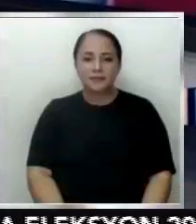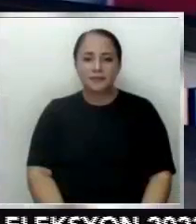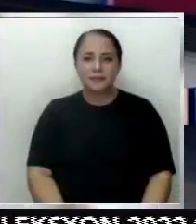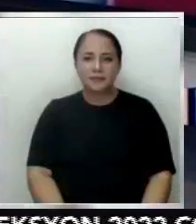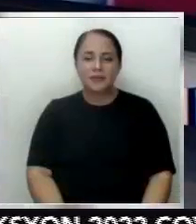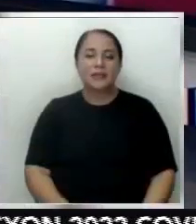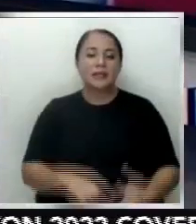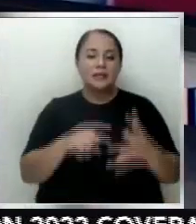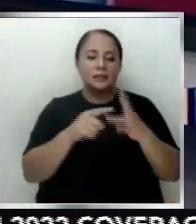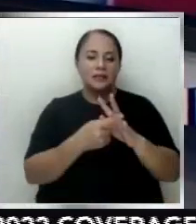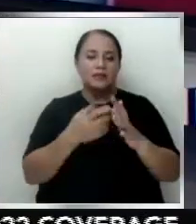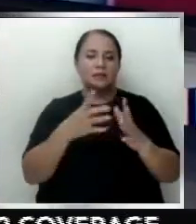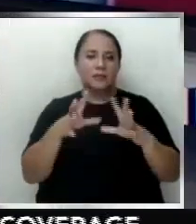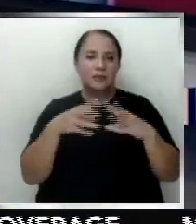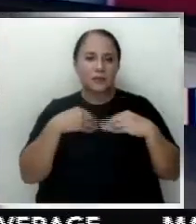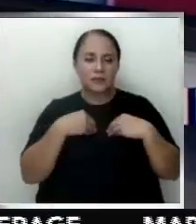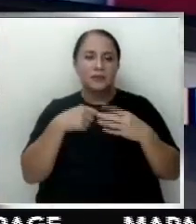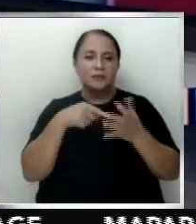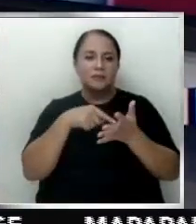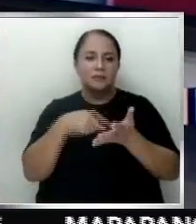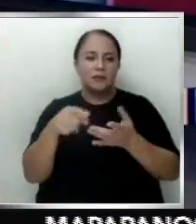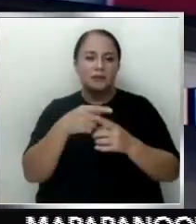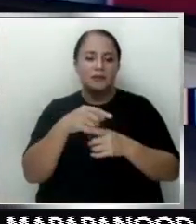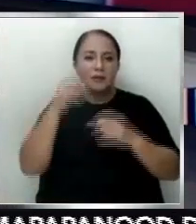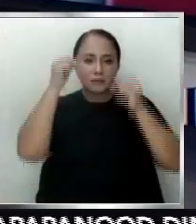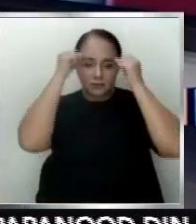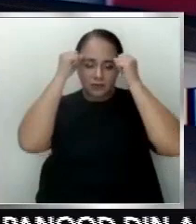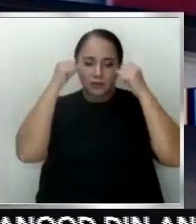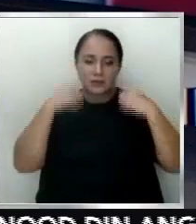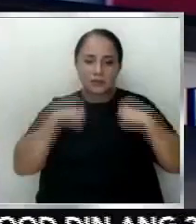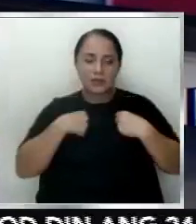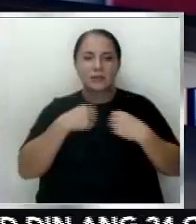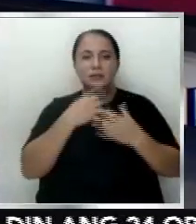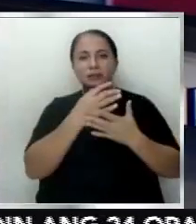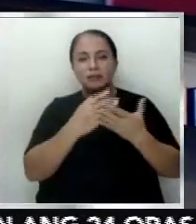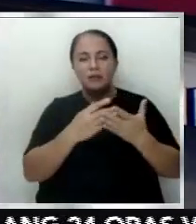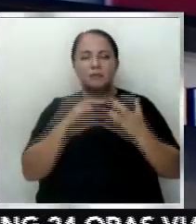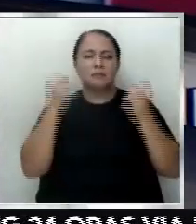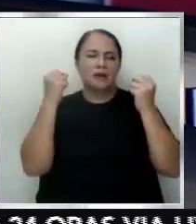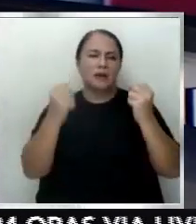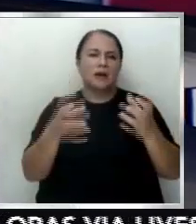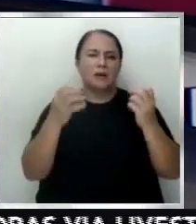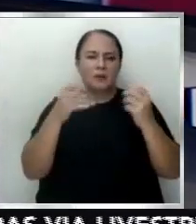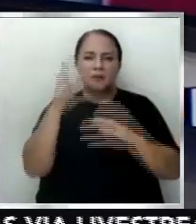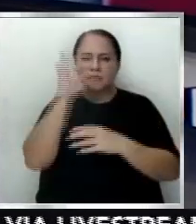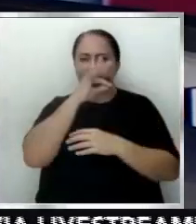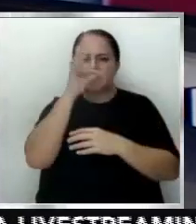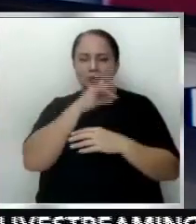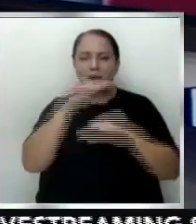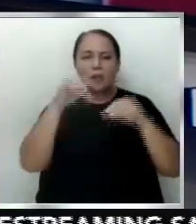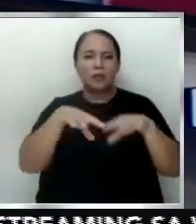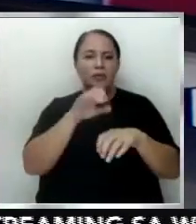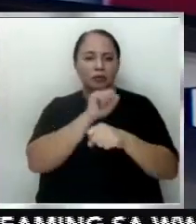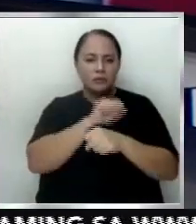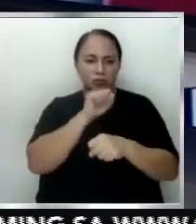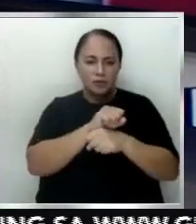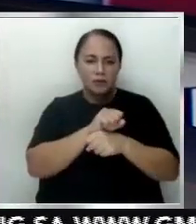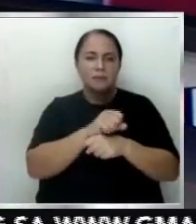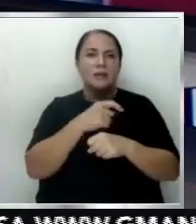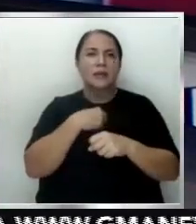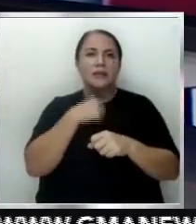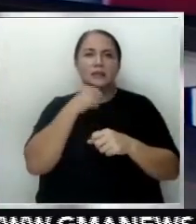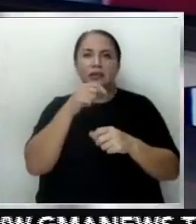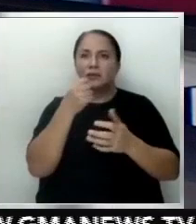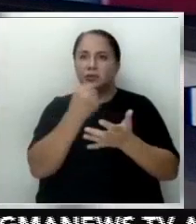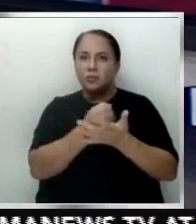Nagsimula ng makatanggap ng bayad mula sa Saudi Arabia ang ilan sa libo-libong Pilipino na nawala ng trabaho at hindi napasweldo